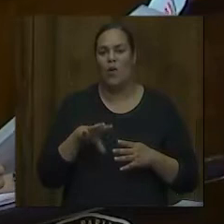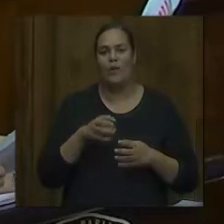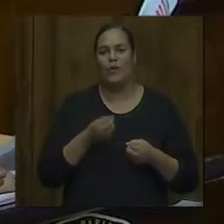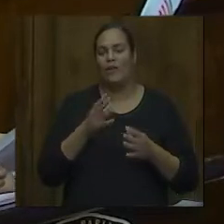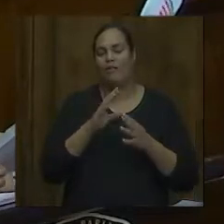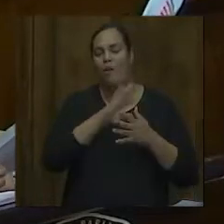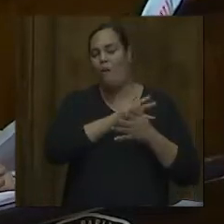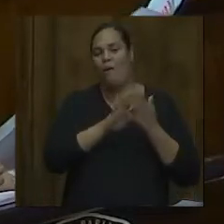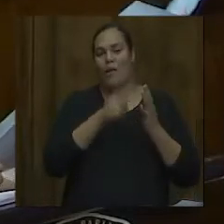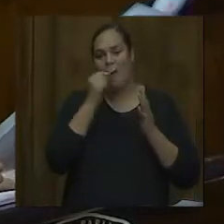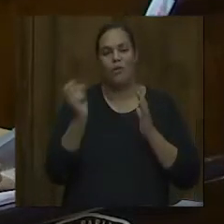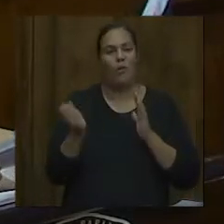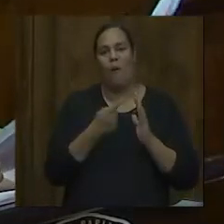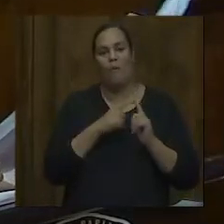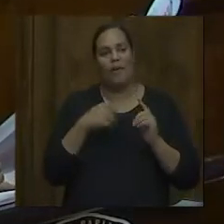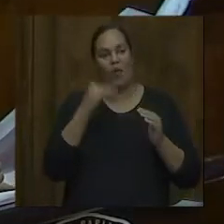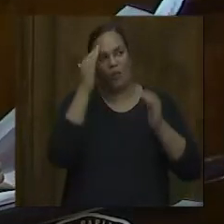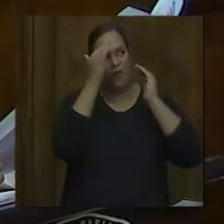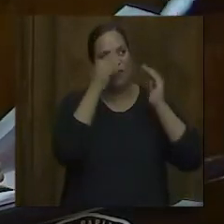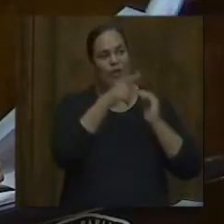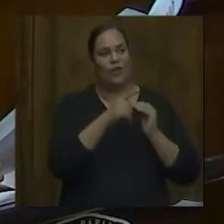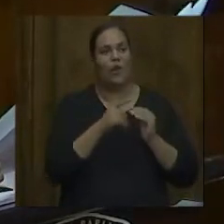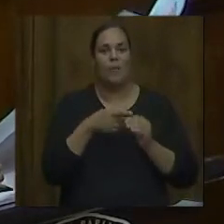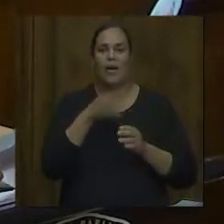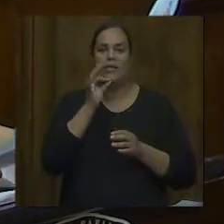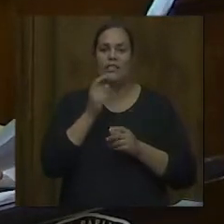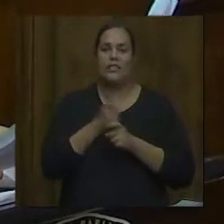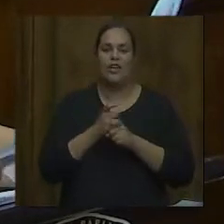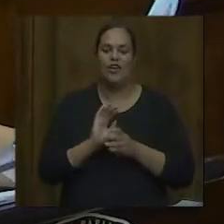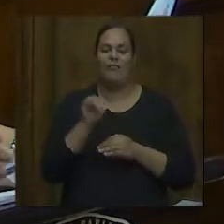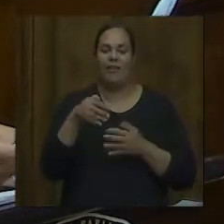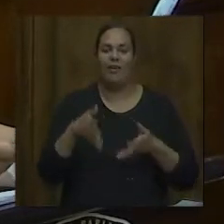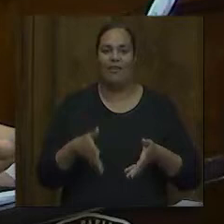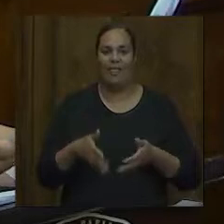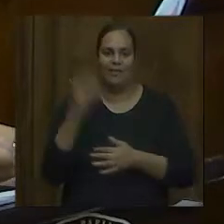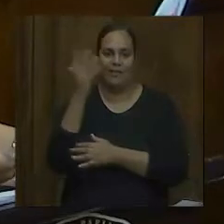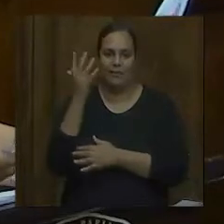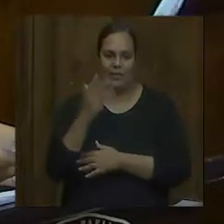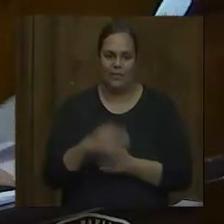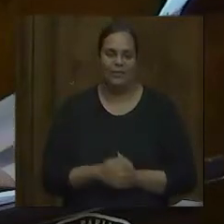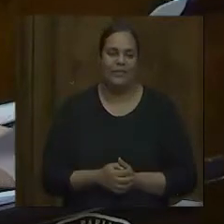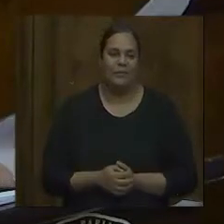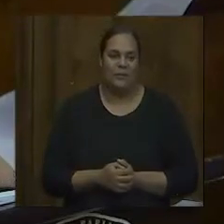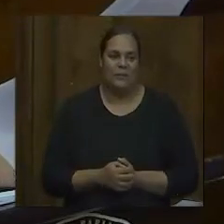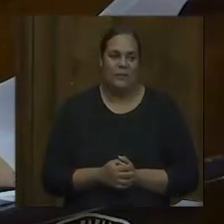the names. I will greet you at our tea and coffee just after this budget